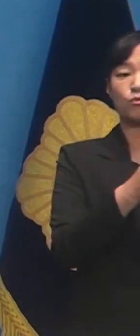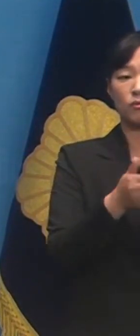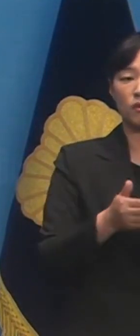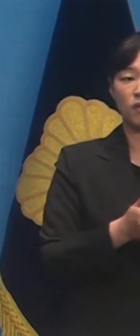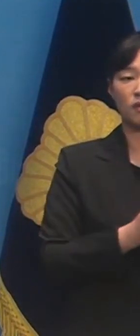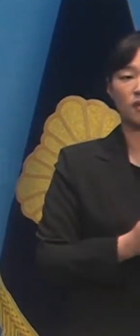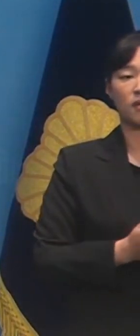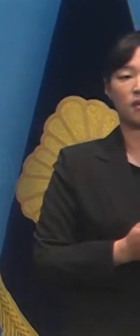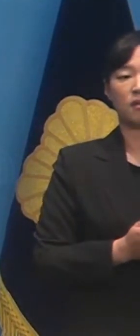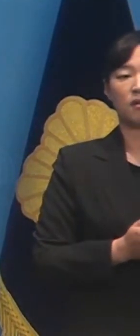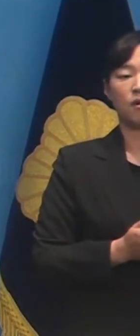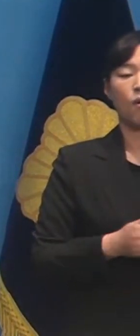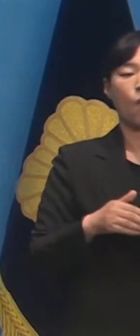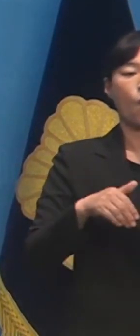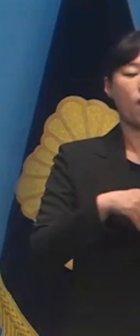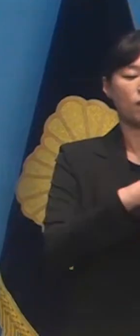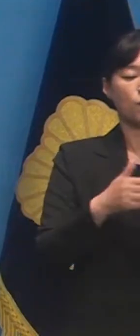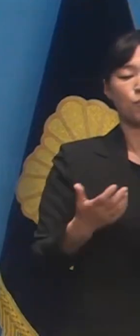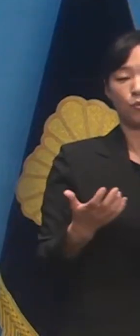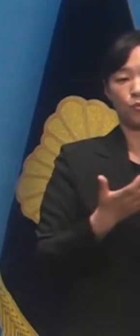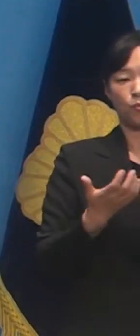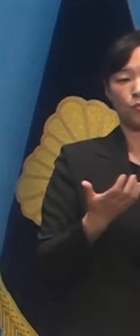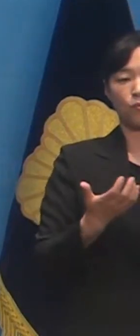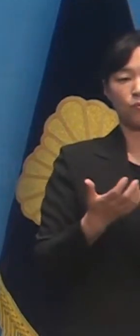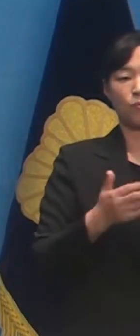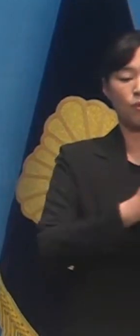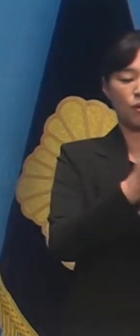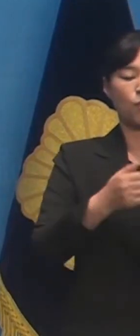더불어민주당 한동희 활동하고 계신 박해철 의원님 모셨습니다.